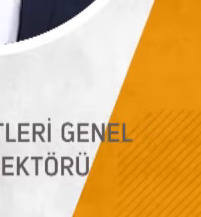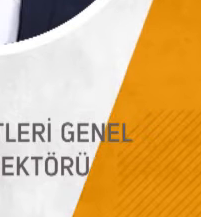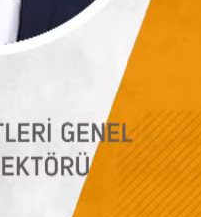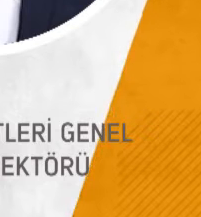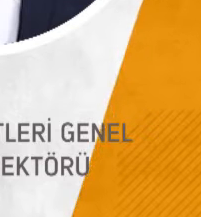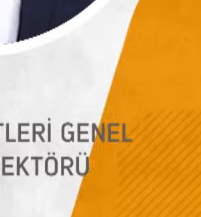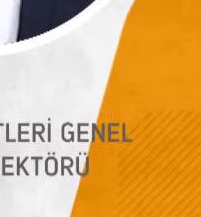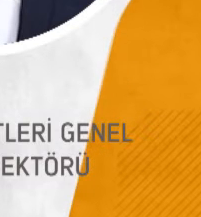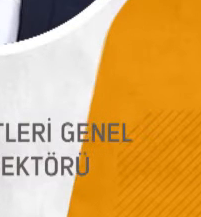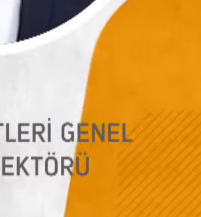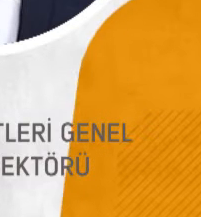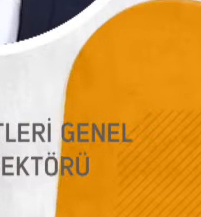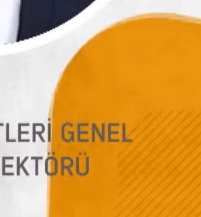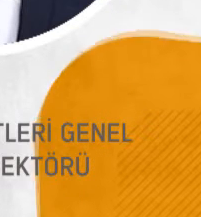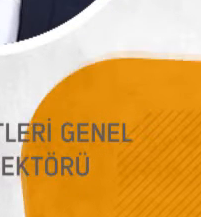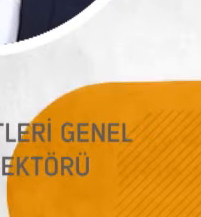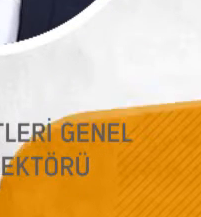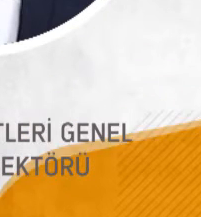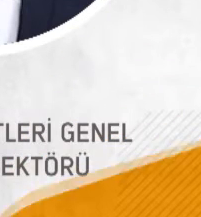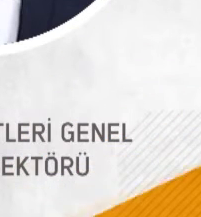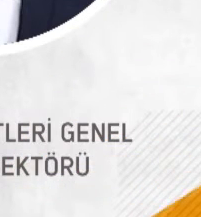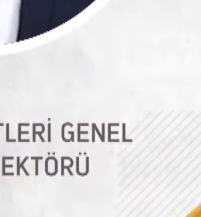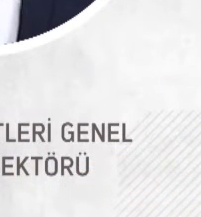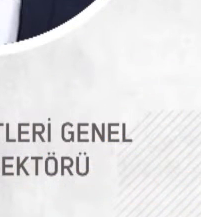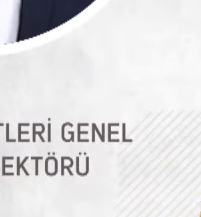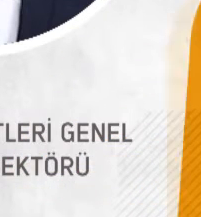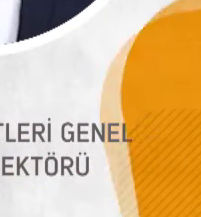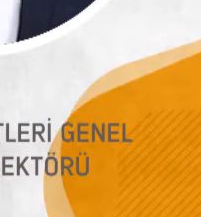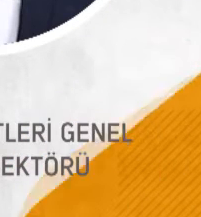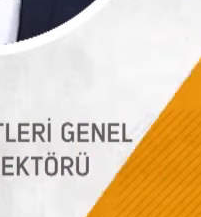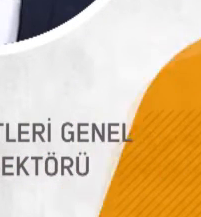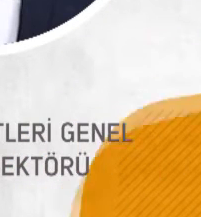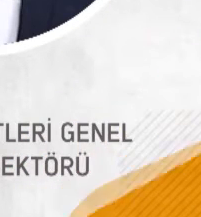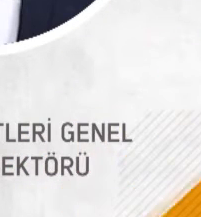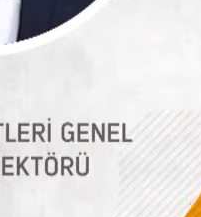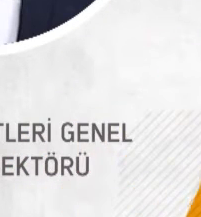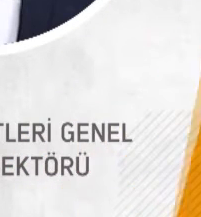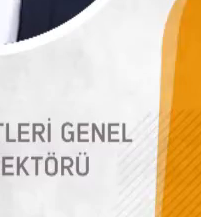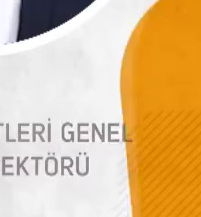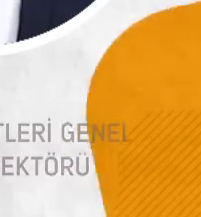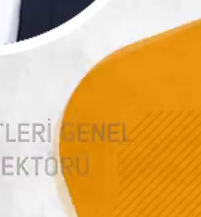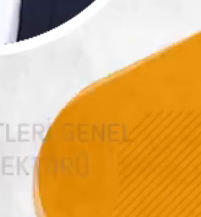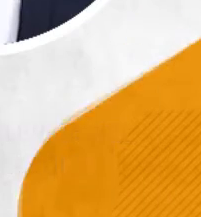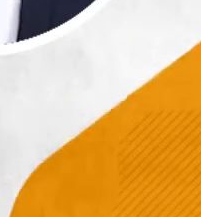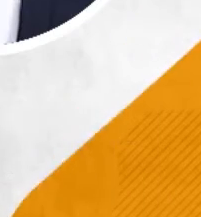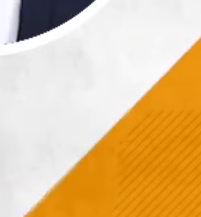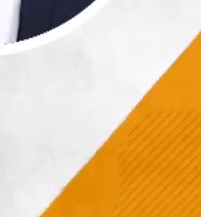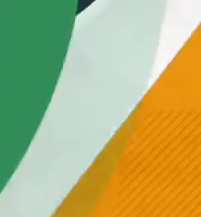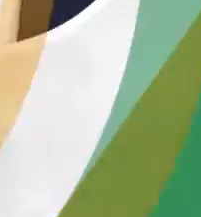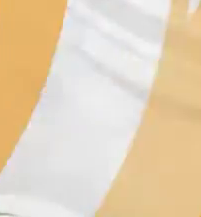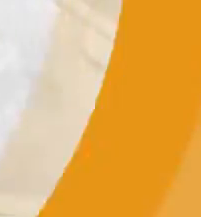Kızılayı kan Hizmetleri Genel Müdürlüğü Medikal direktörü Dr Levent sağ dur Az sonra Yeni güne merhaba da